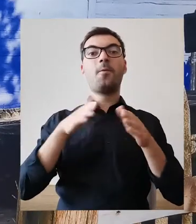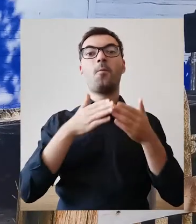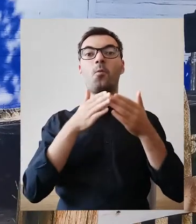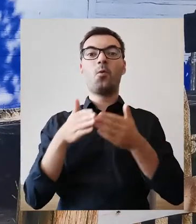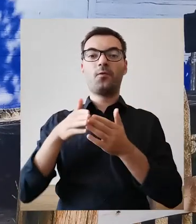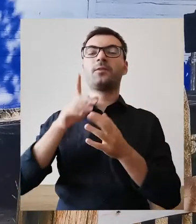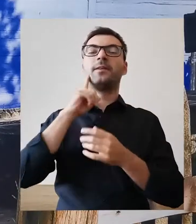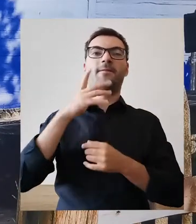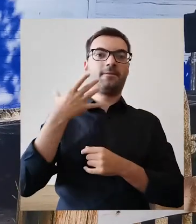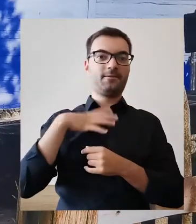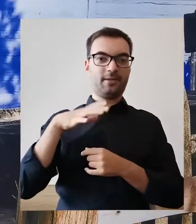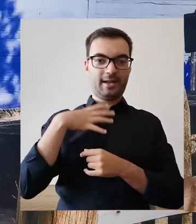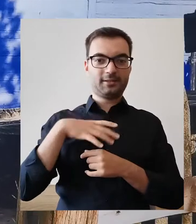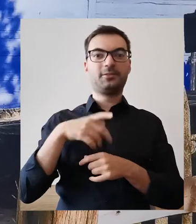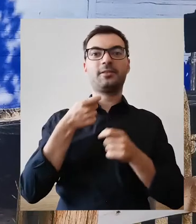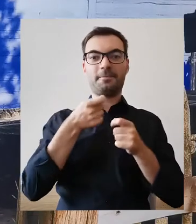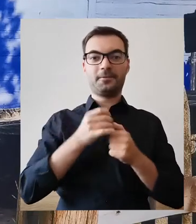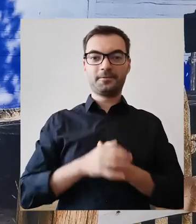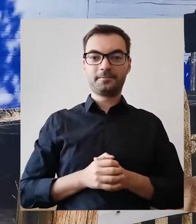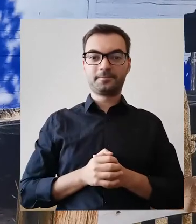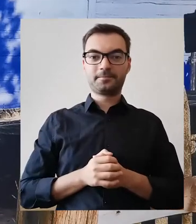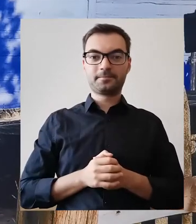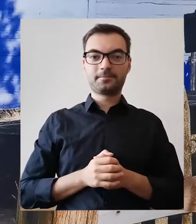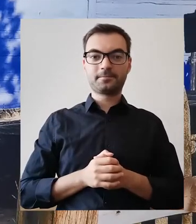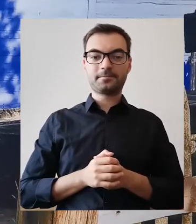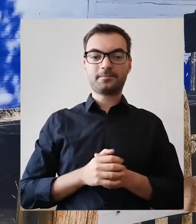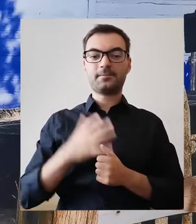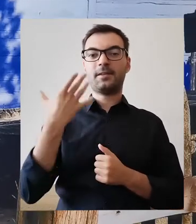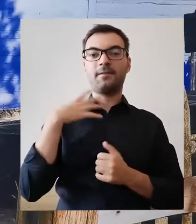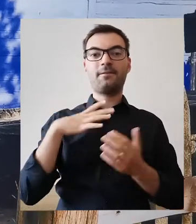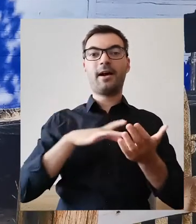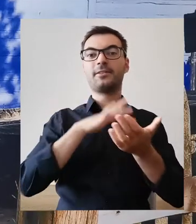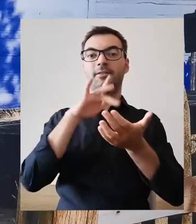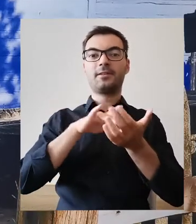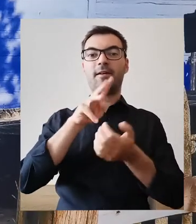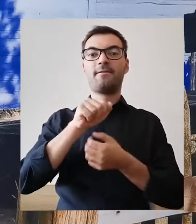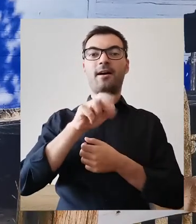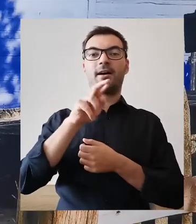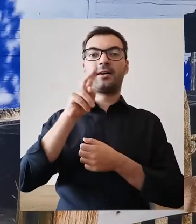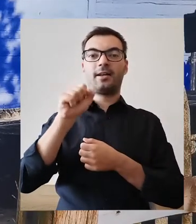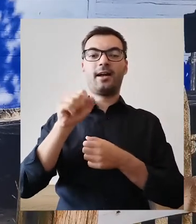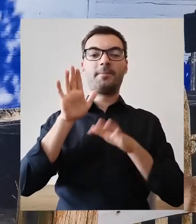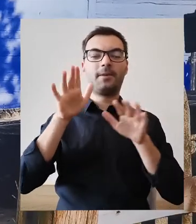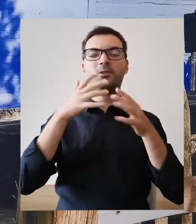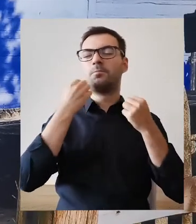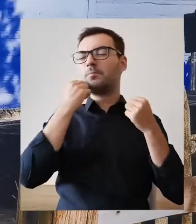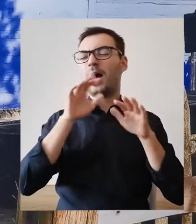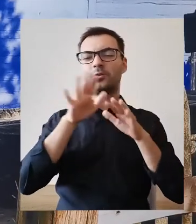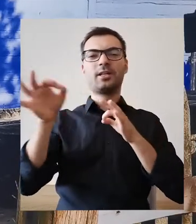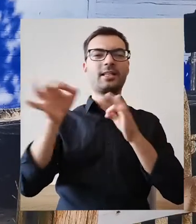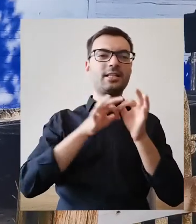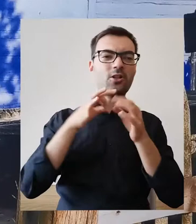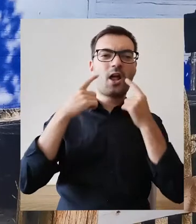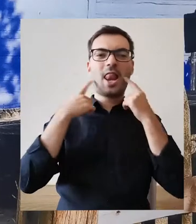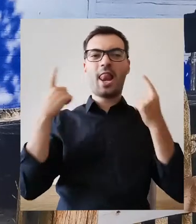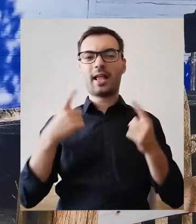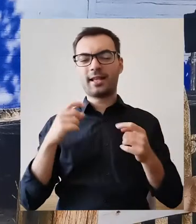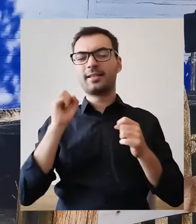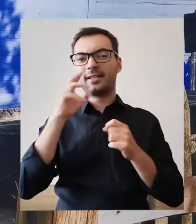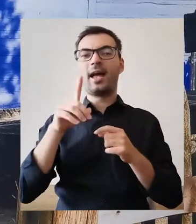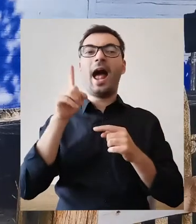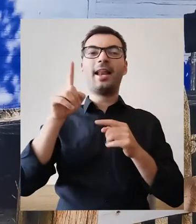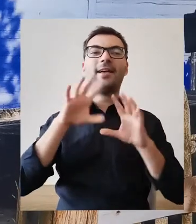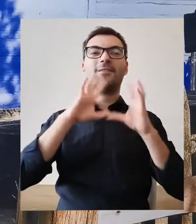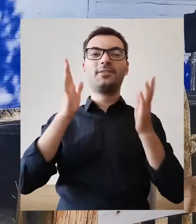zachęcam bo warto warto na pewno dopłynąć do warki która ma mnóstwo opowieści i legend ale te